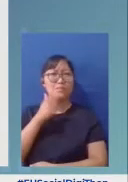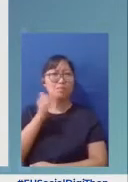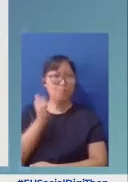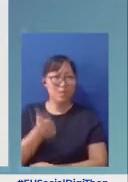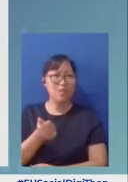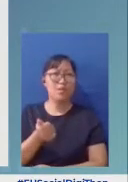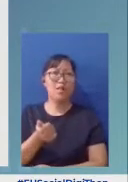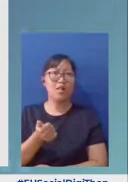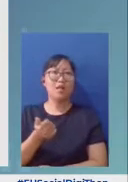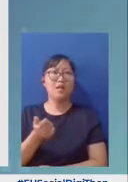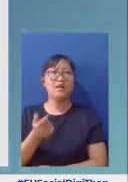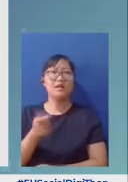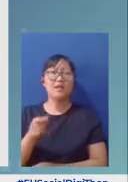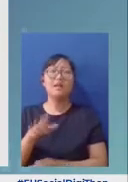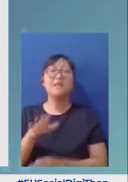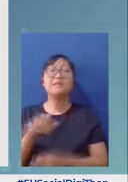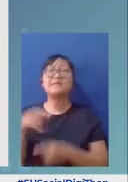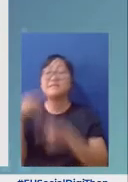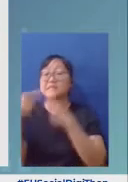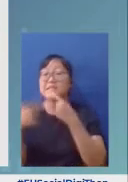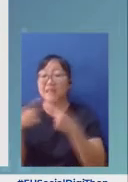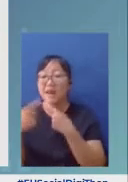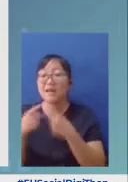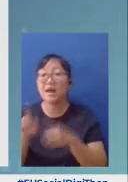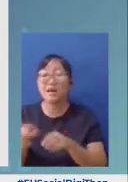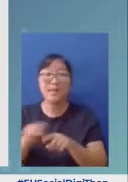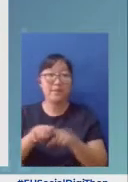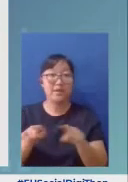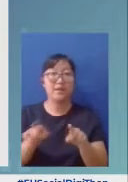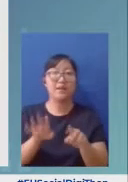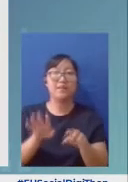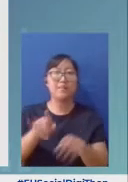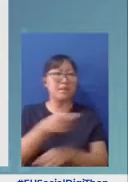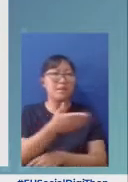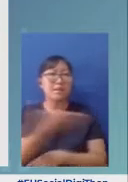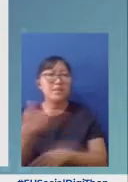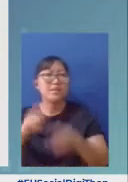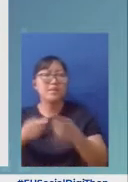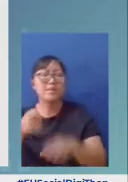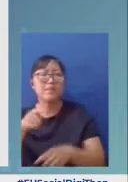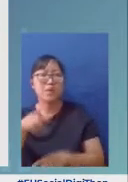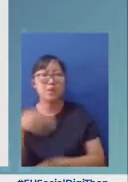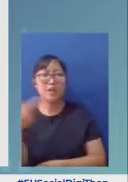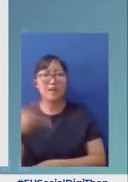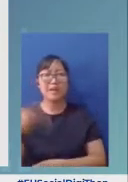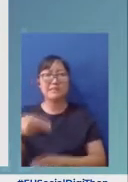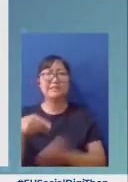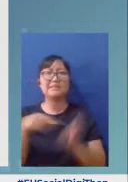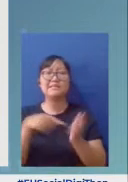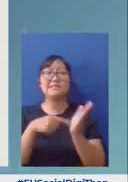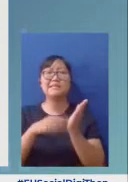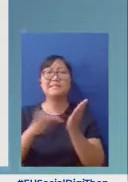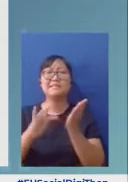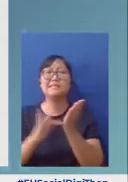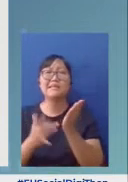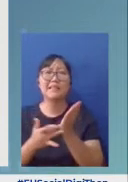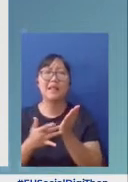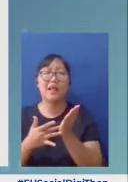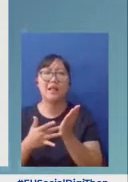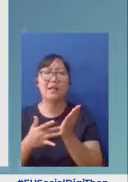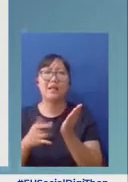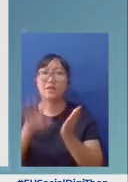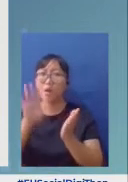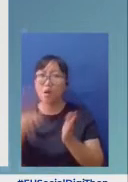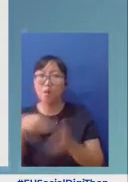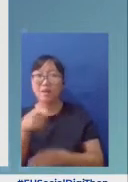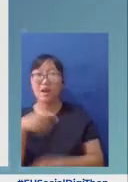lebih spiritnya kayak gitu. Adik-adik hati-hati ya dengan jejak digital kita. Kita pernah membuli orang ya. Kalaupun